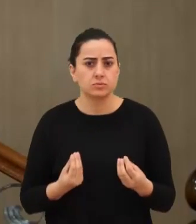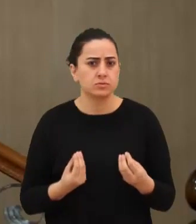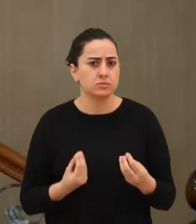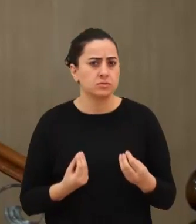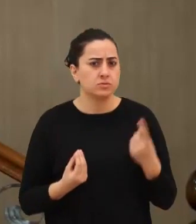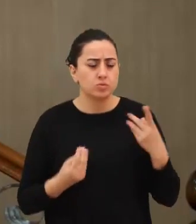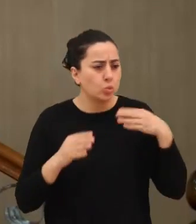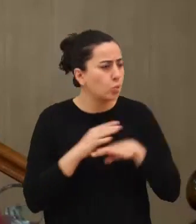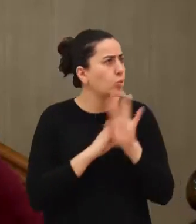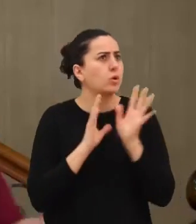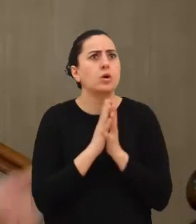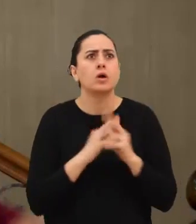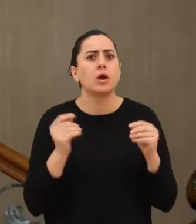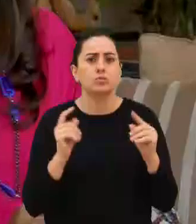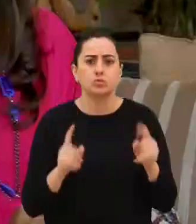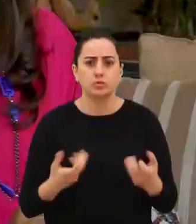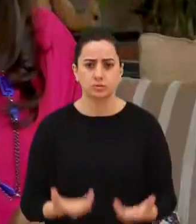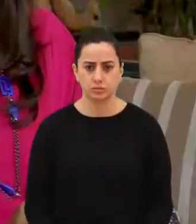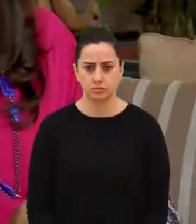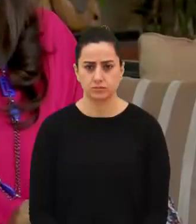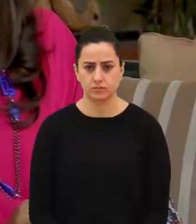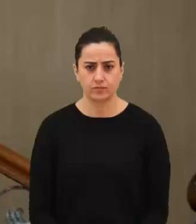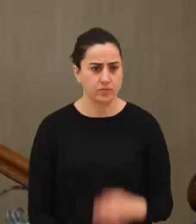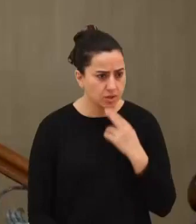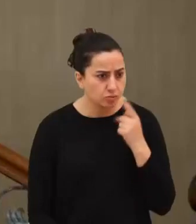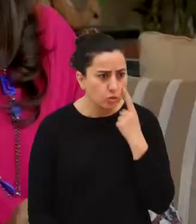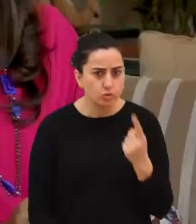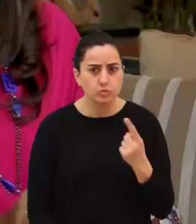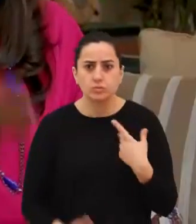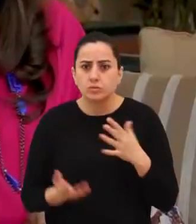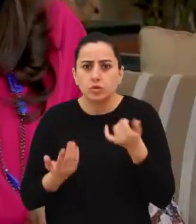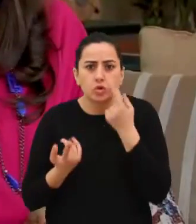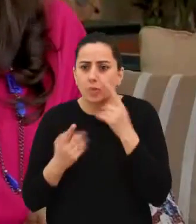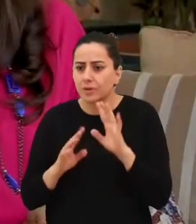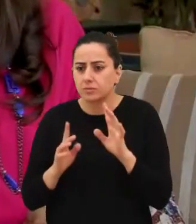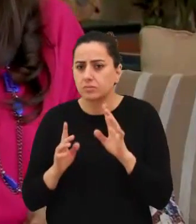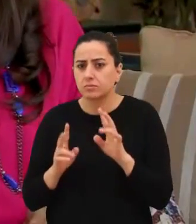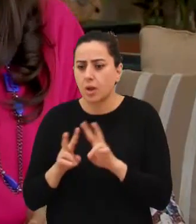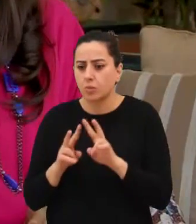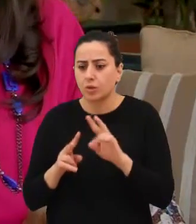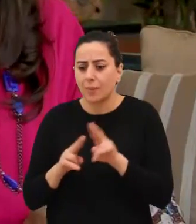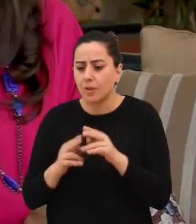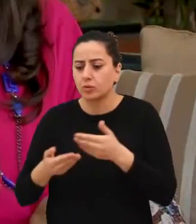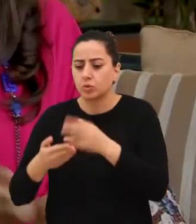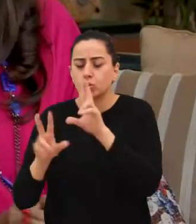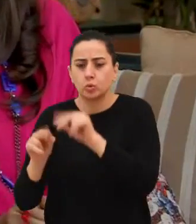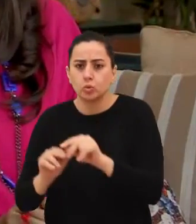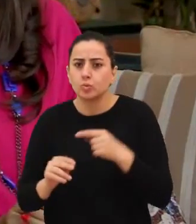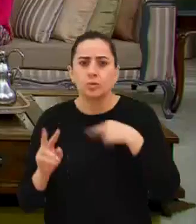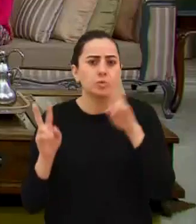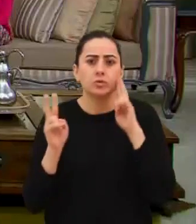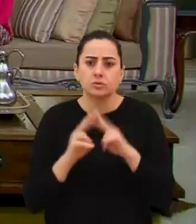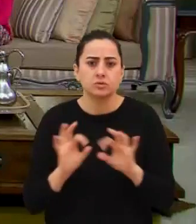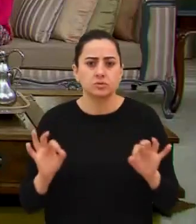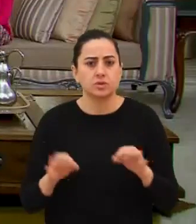sanki yer gerildi, herif içine girdi ya. Kızım sen gördün mü Ramin Bey'i? Yok babacığım, ben de şimdi Mahmut Kemal'i yatırdım. Öyle aşağı indim, kimseyi görmedim.